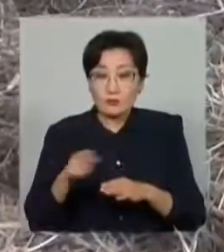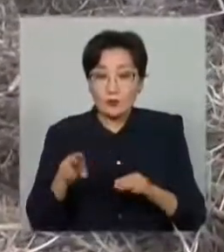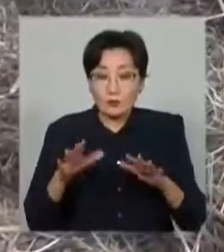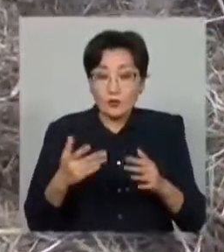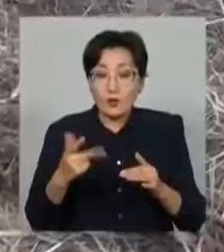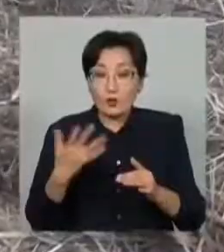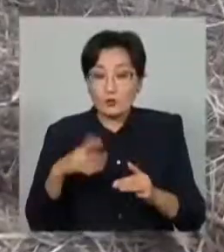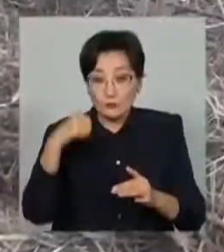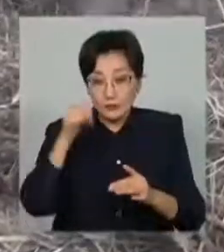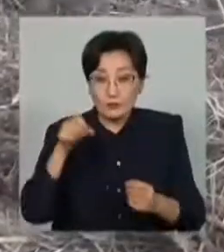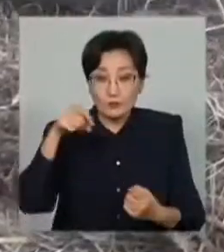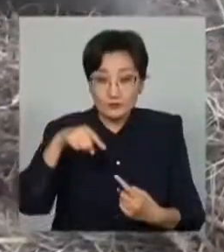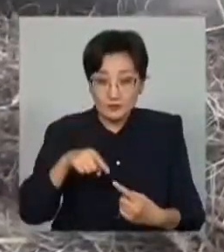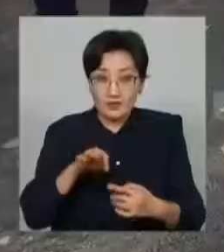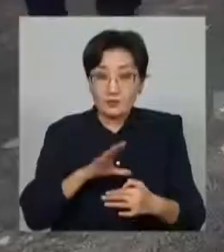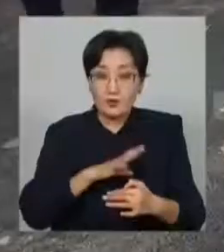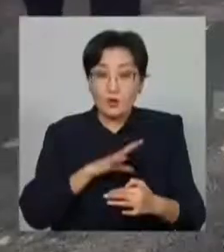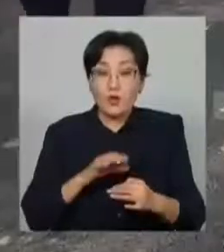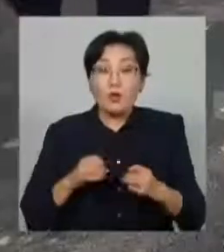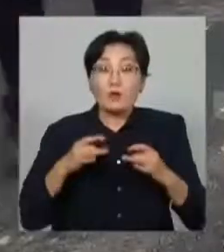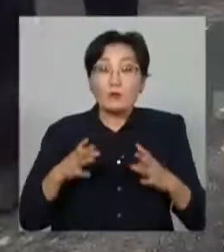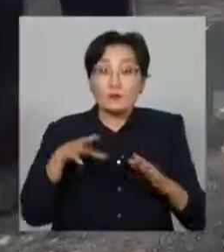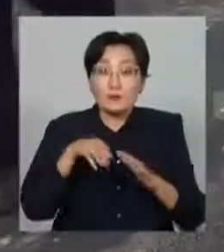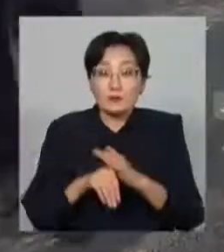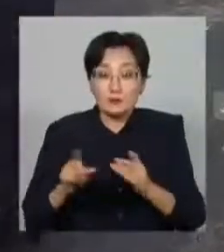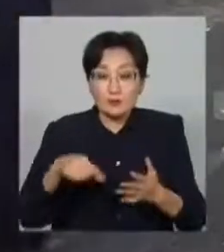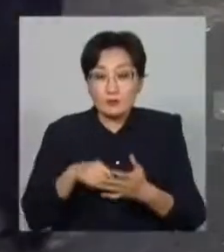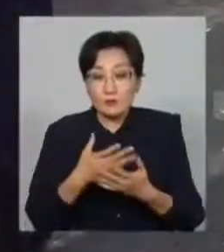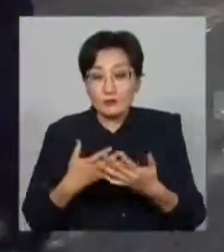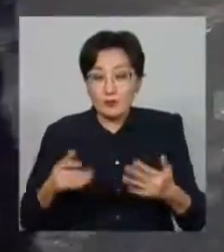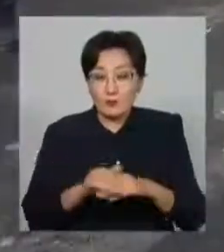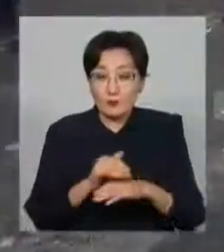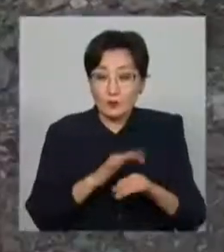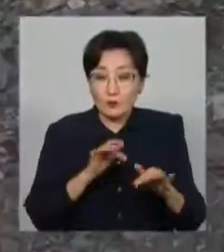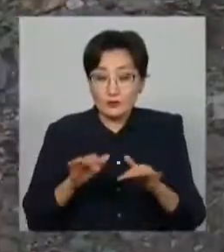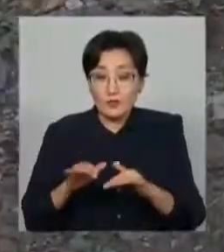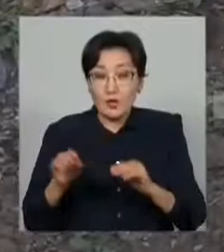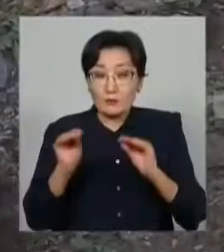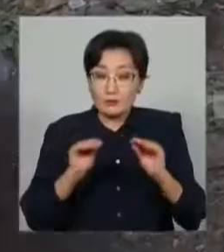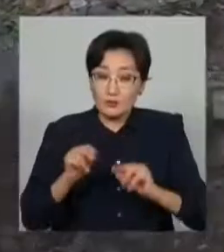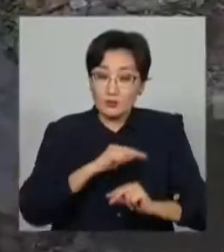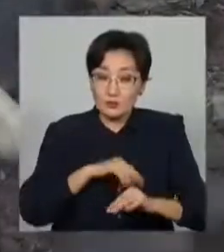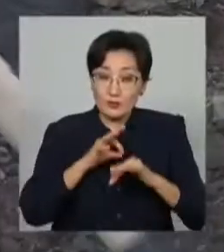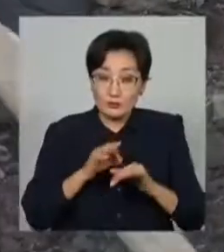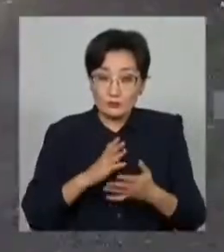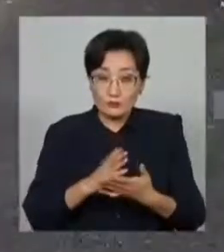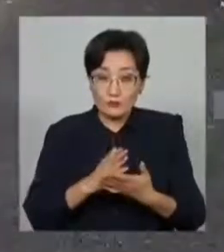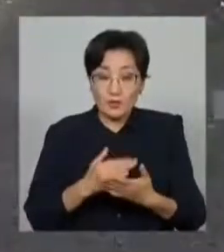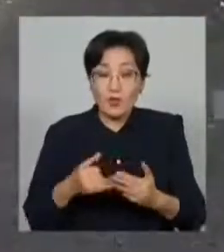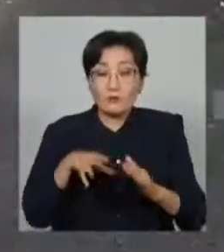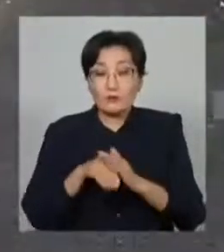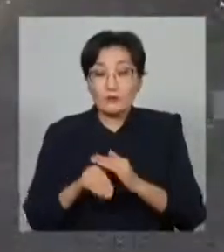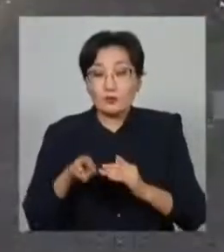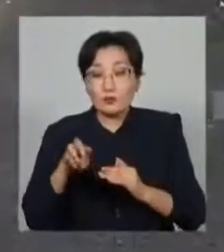оқиғасының 35 жылдығымен тұспа-тұс келіп отыр. Мерейлі мереке аясында қалада түрлі қайырымдылық шаралар мен абаттандыру жұмыстары жүргізіліп жатыр. Соның